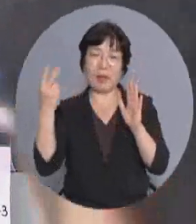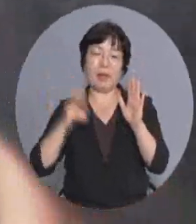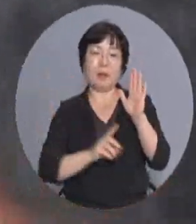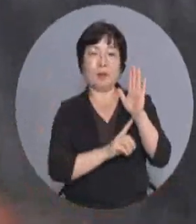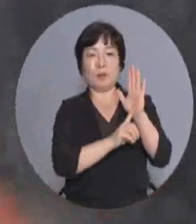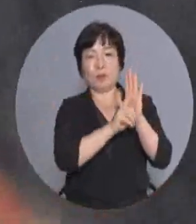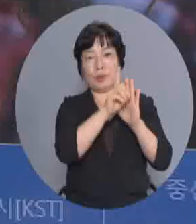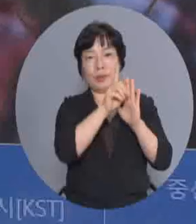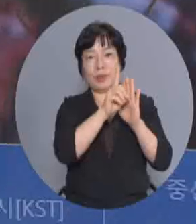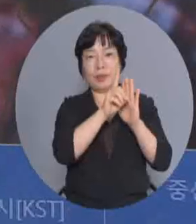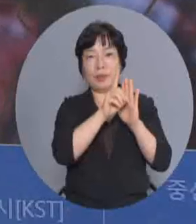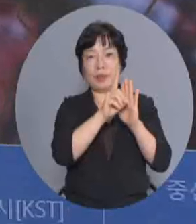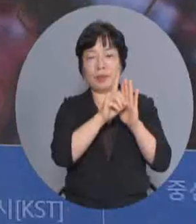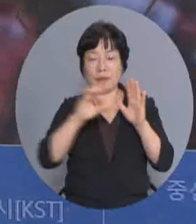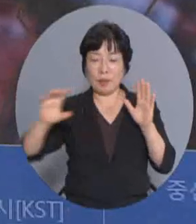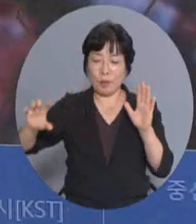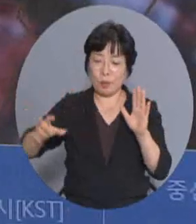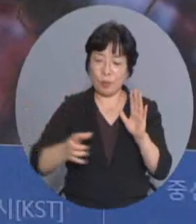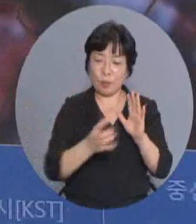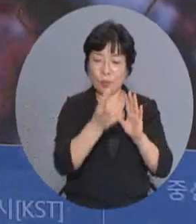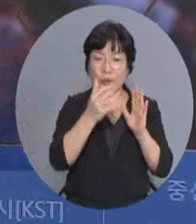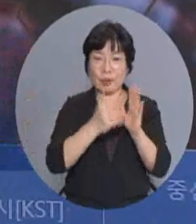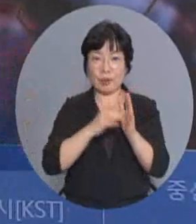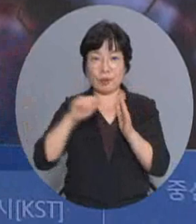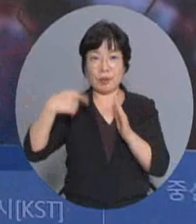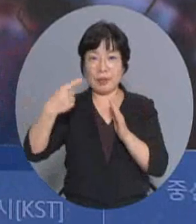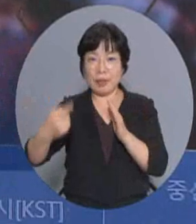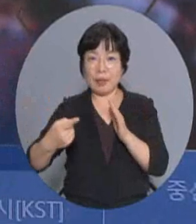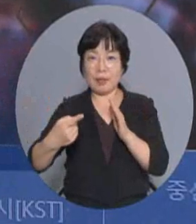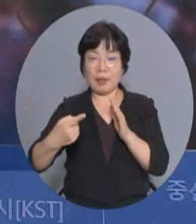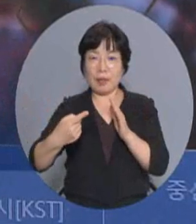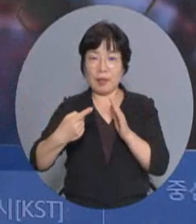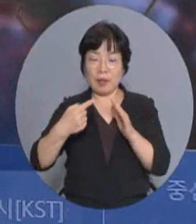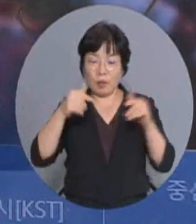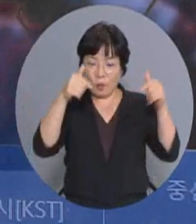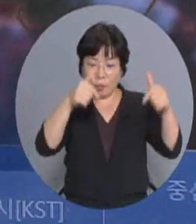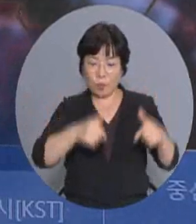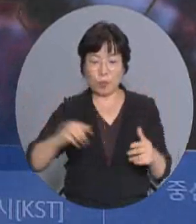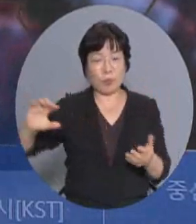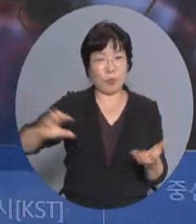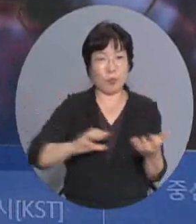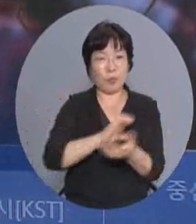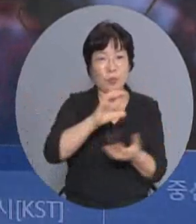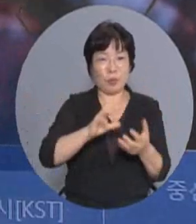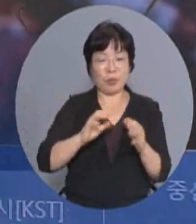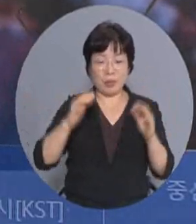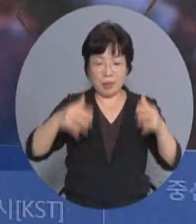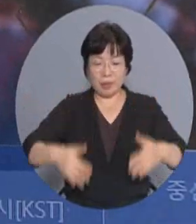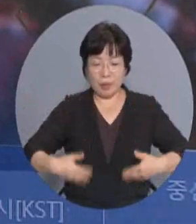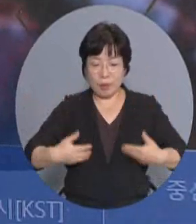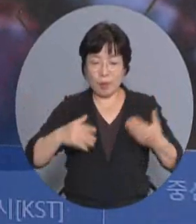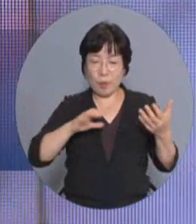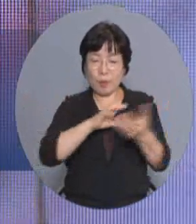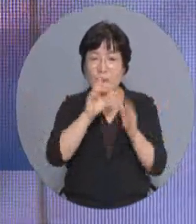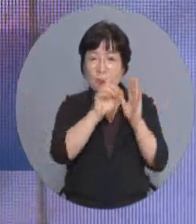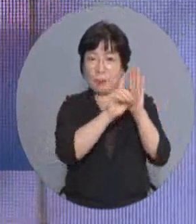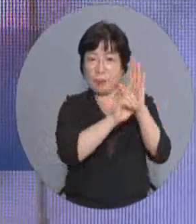오히려 반대입니다. 태풍이 지난 후에는 태풍이 지나간 자리로 북풍이 유입이 되면서 고온이 일시적으로 완화가